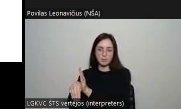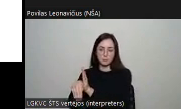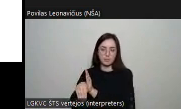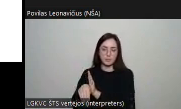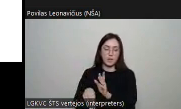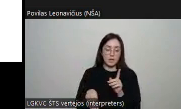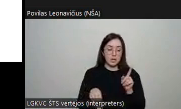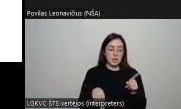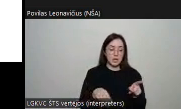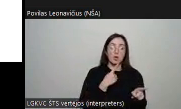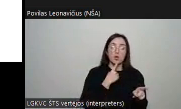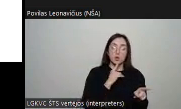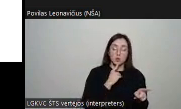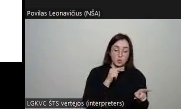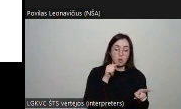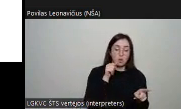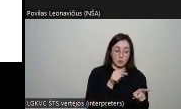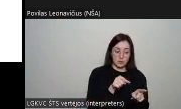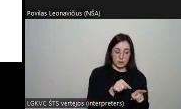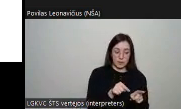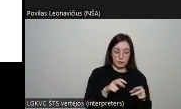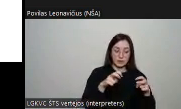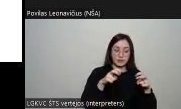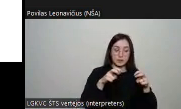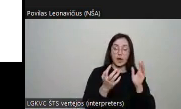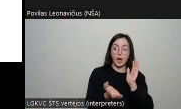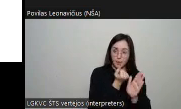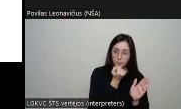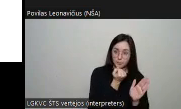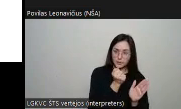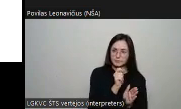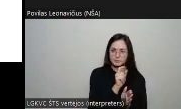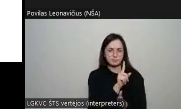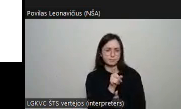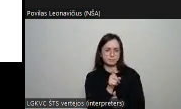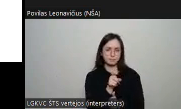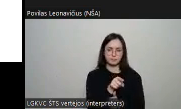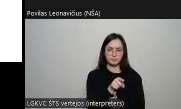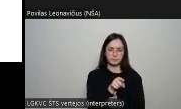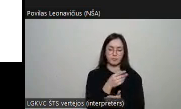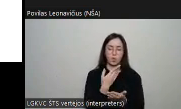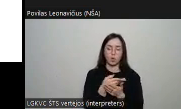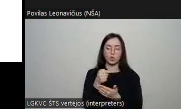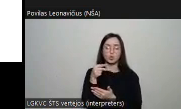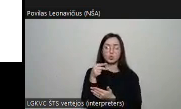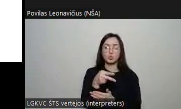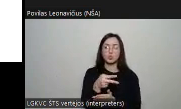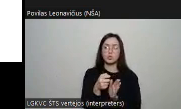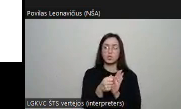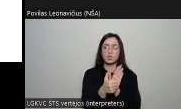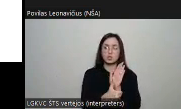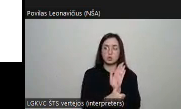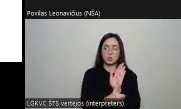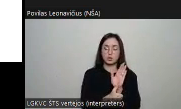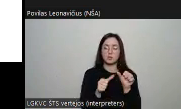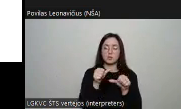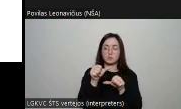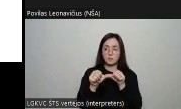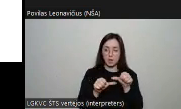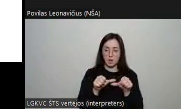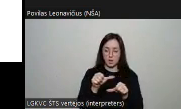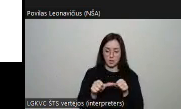tas dalykas pavyko, nes iš ankstesnių seminarų žinom, kad 2016 metais buvo tiesiog